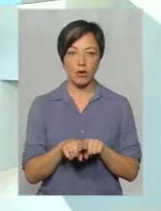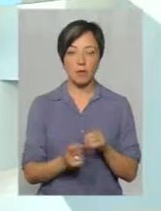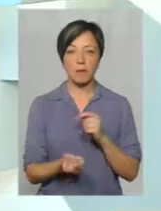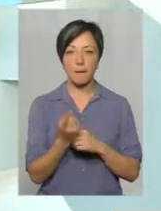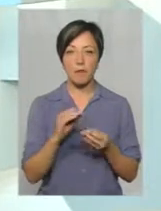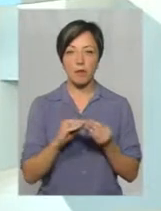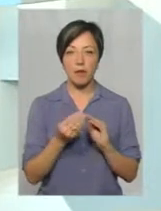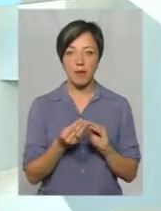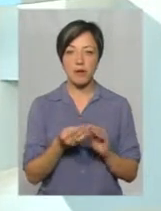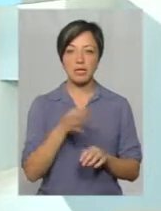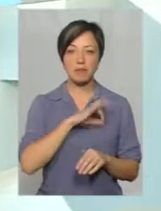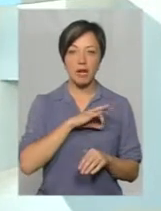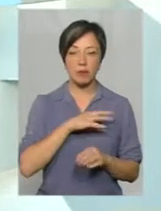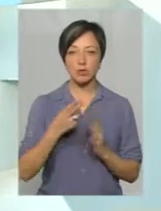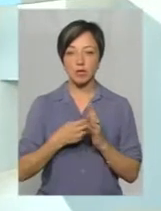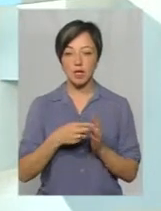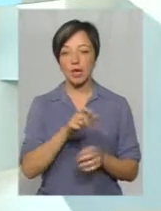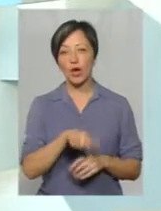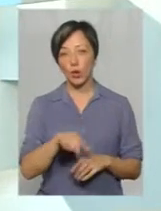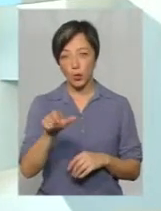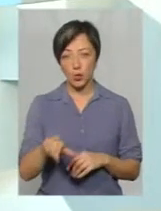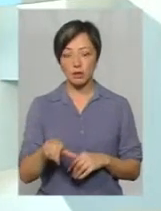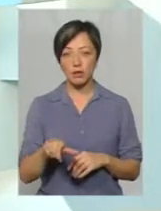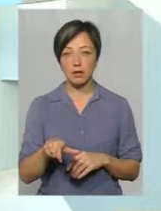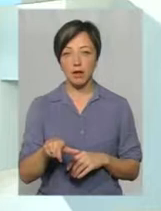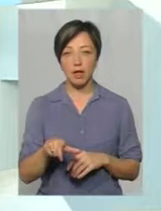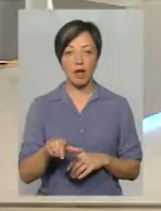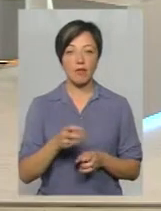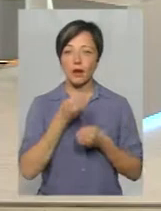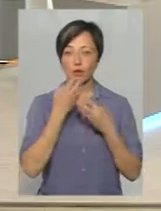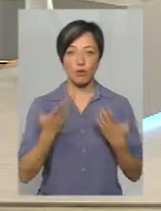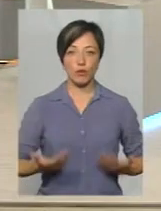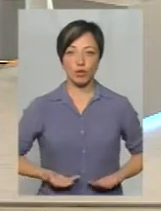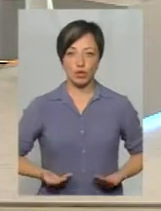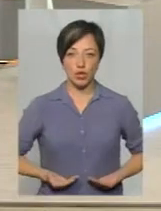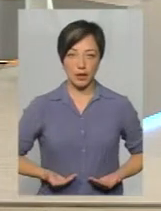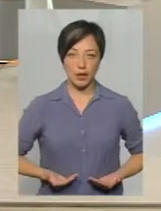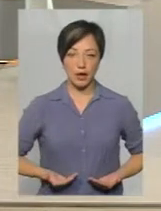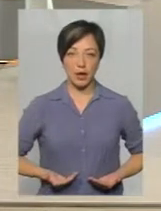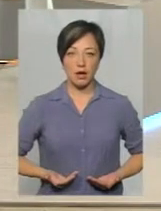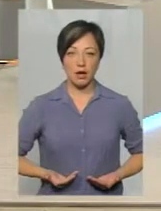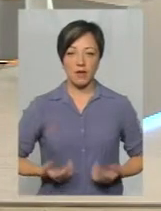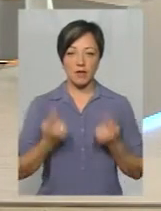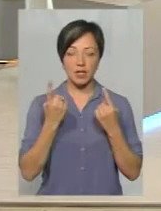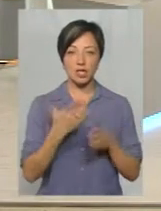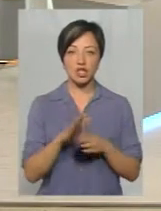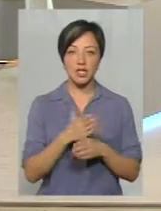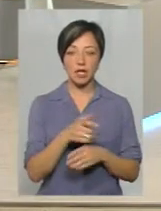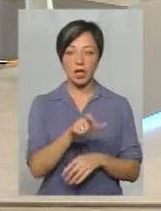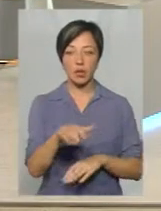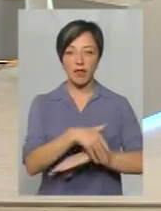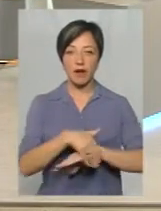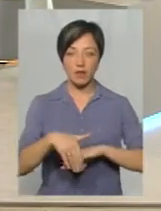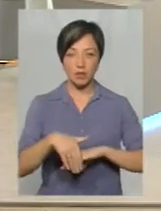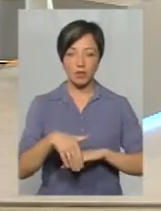з пільгами і субсидіями. Тобто люди не з доброго життя виходять, велика частина людей, на вулиці